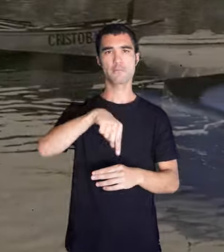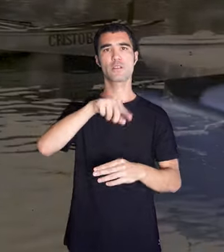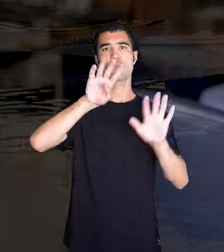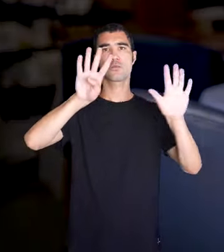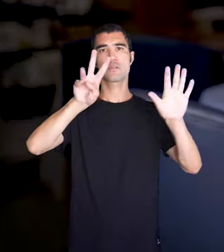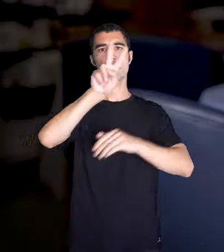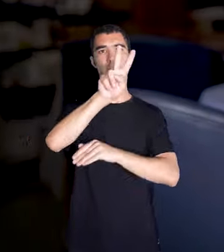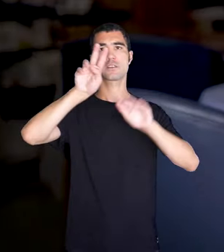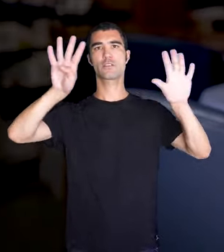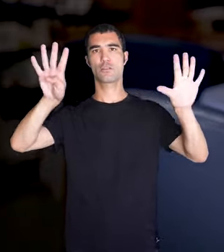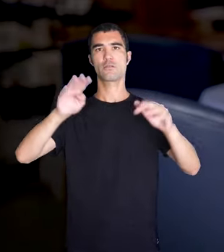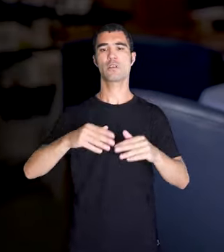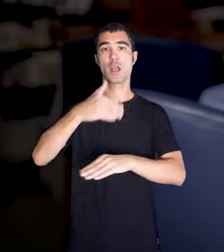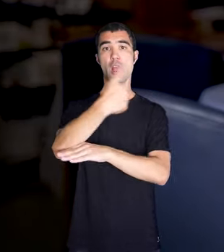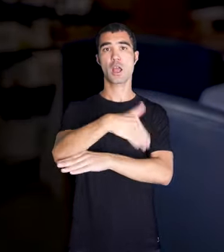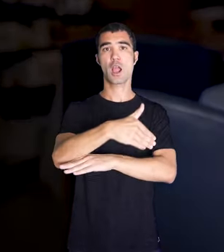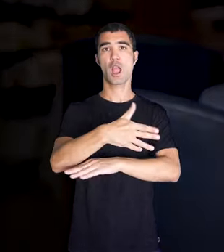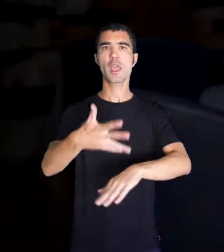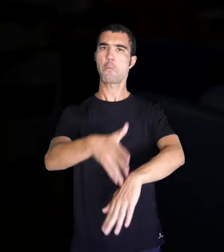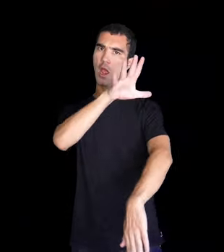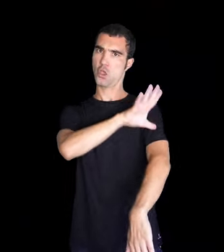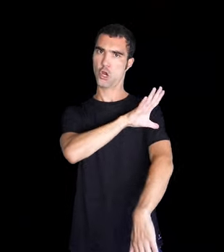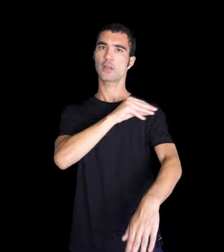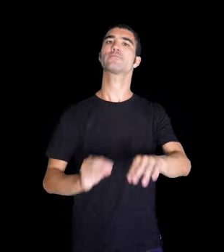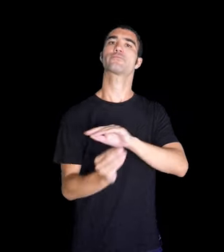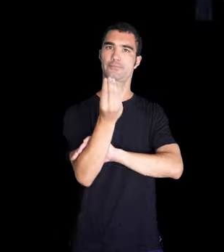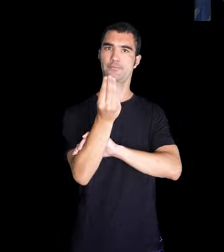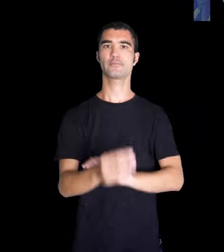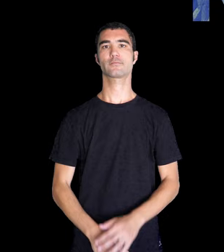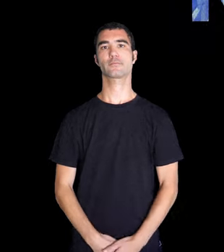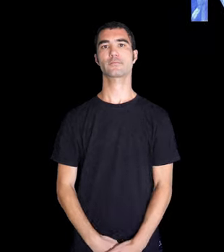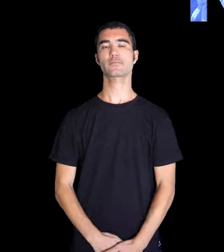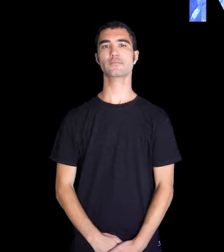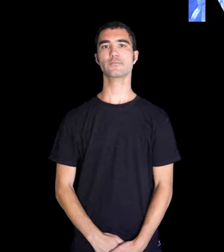carrer de Mallorca.